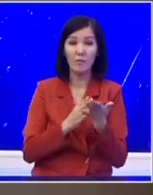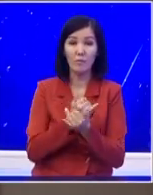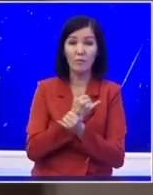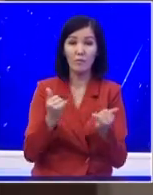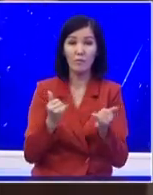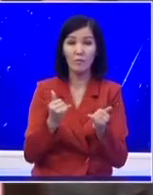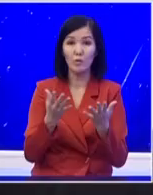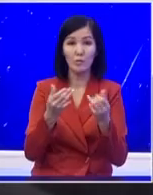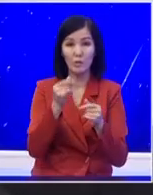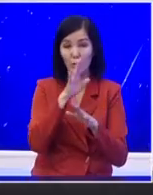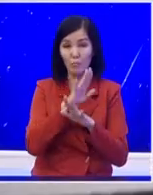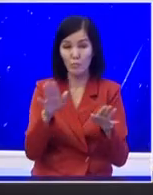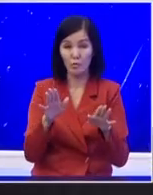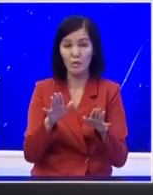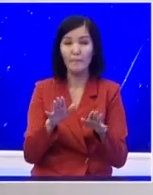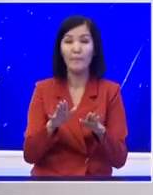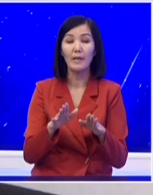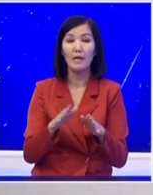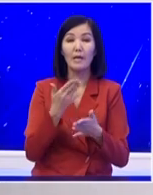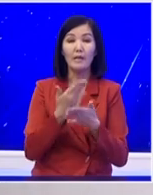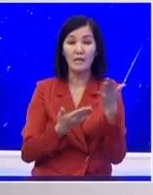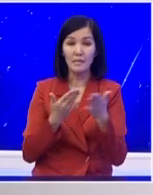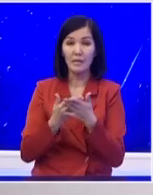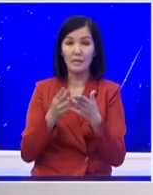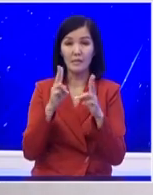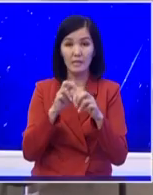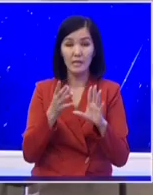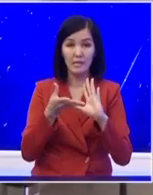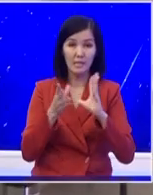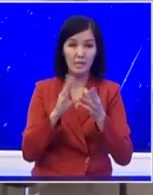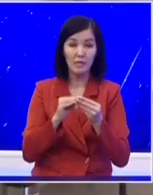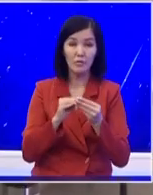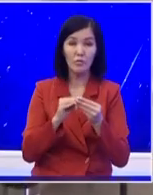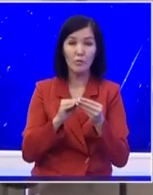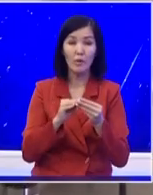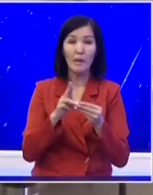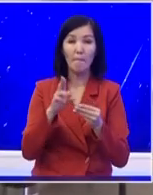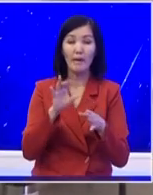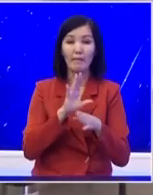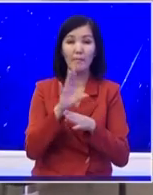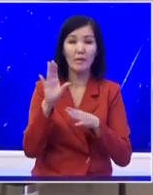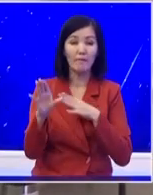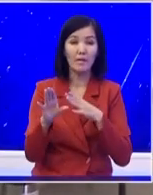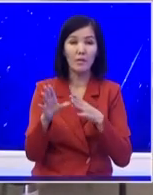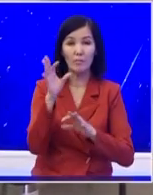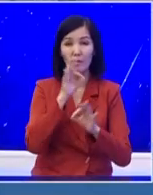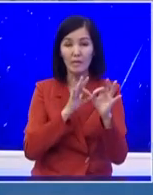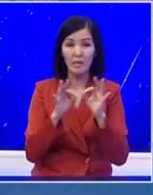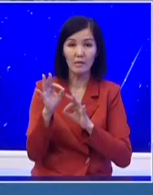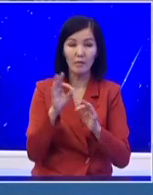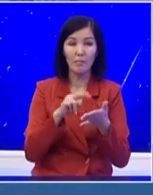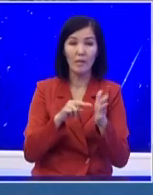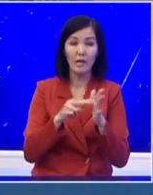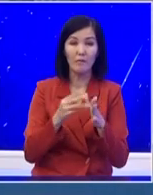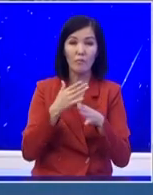останется недосягаем. Он включает в себя консультативно-диагностическую помощь по направлению, обеспечение лекарствами по рецепту, плановую